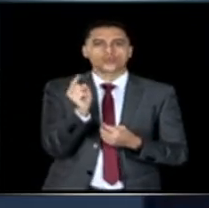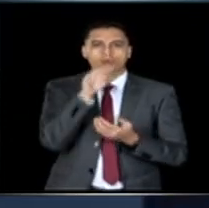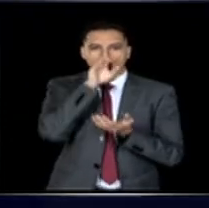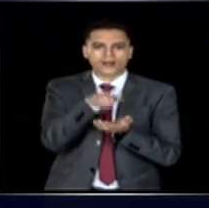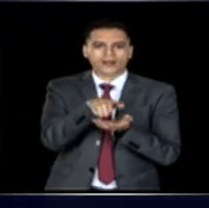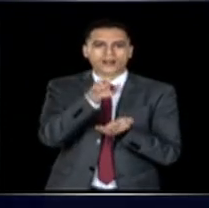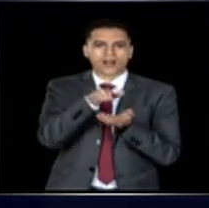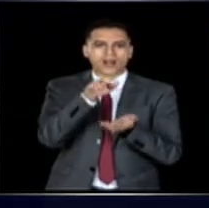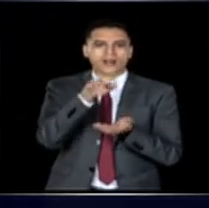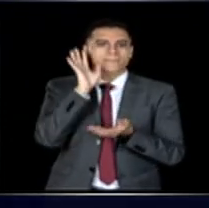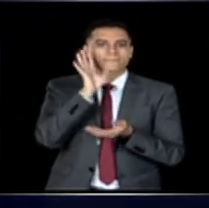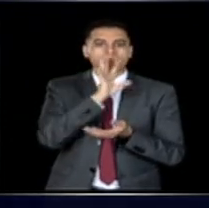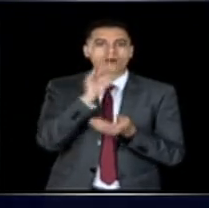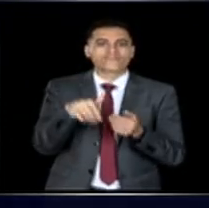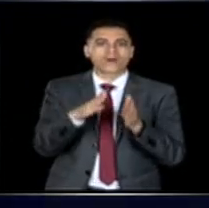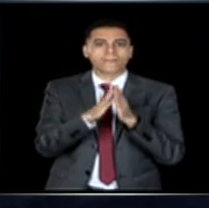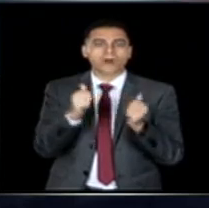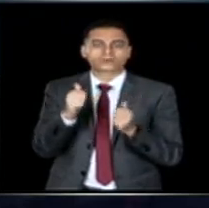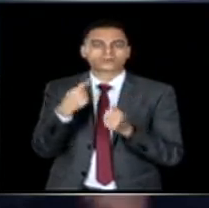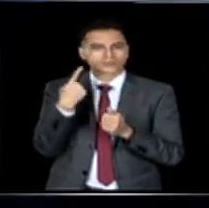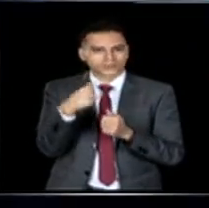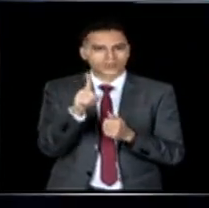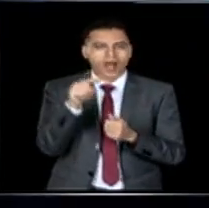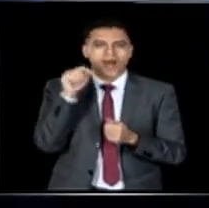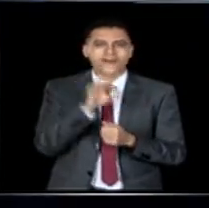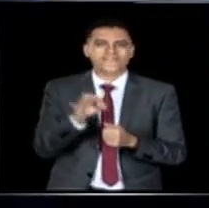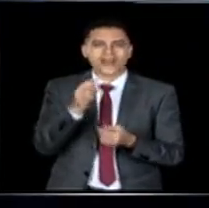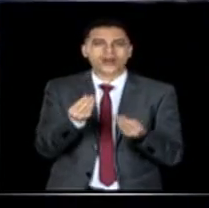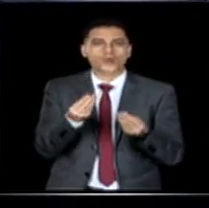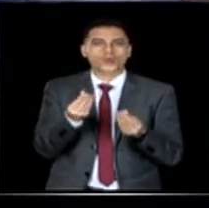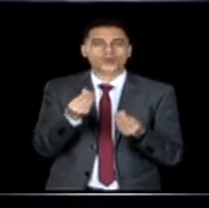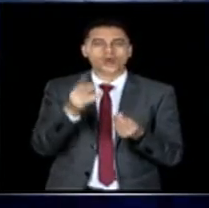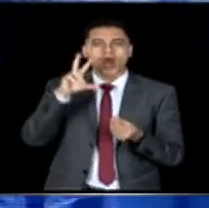مصر. في الواحات البحرية. إجابة صحيحة.